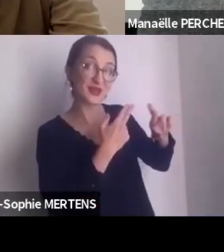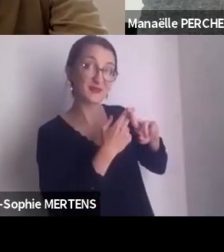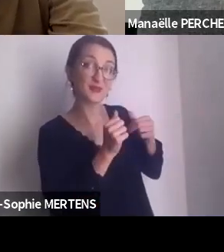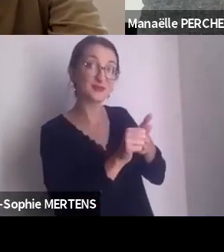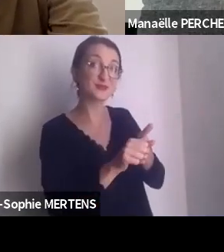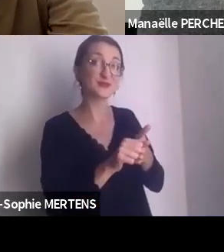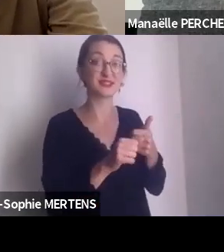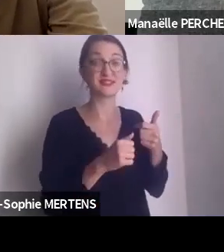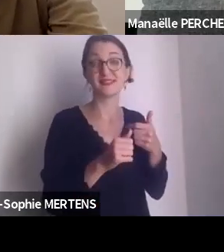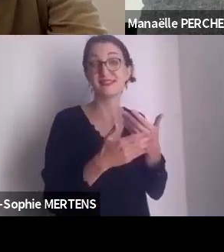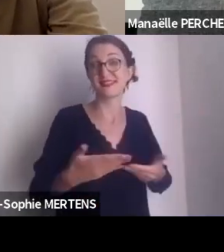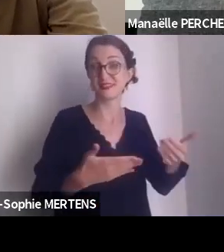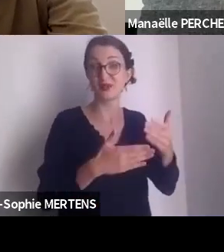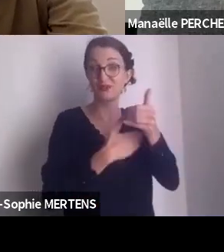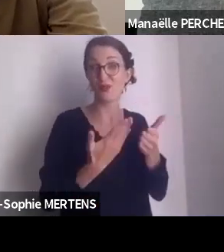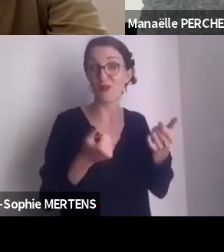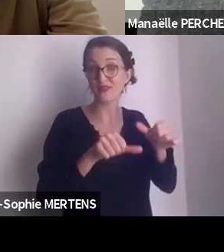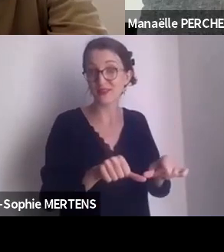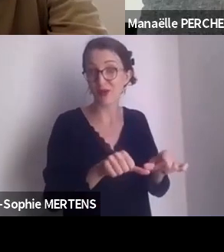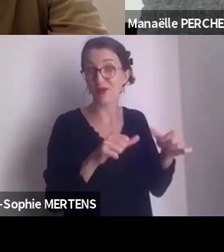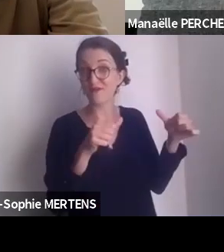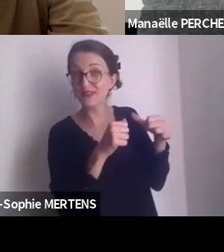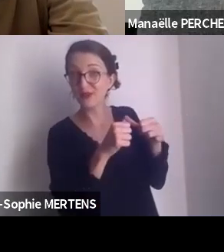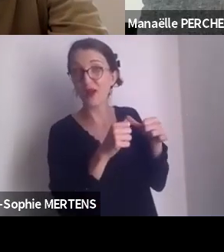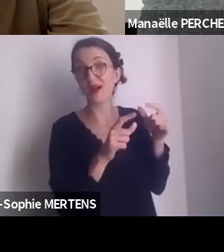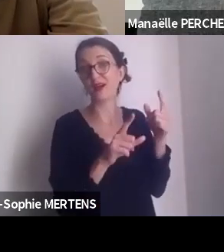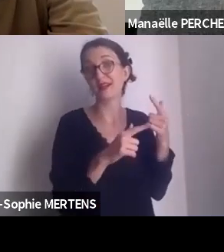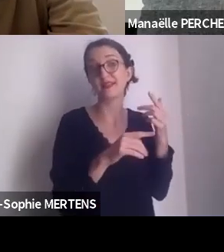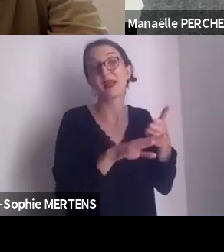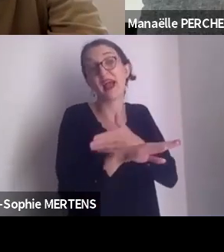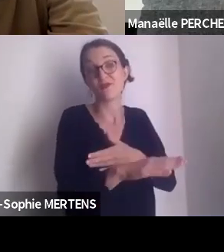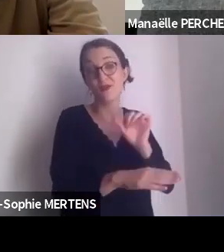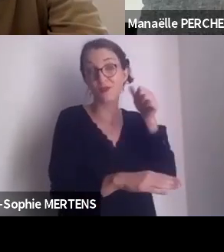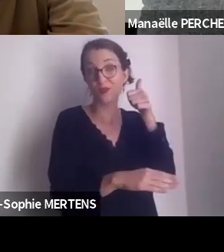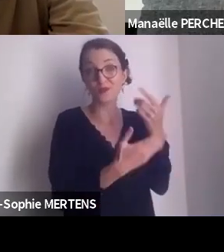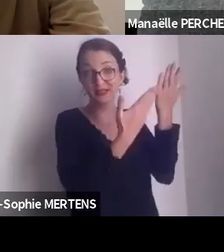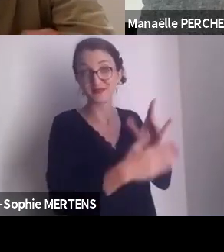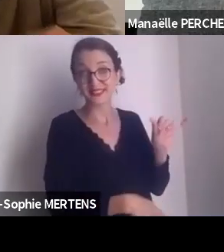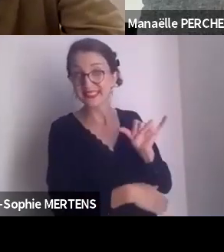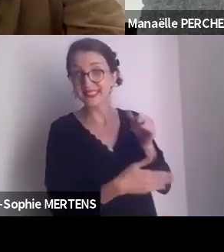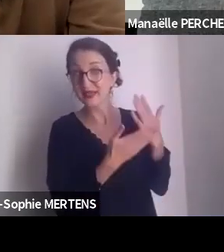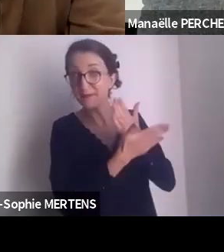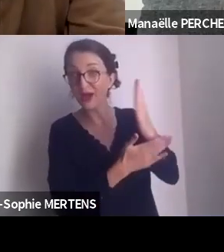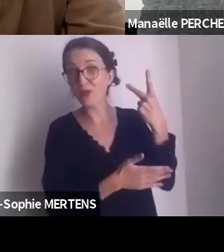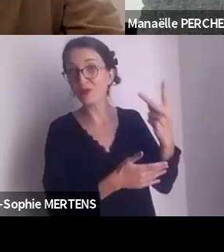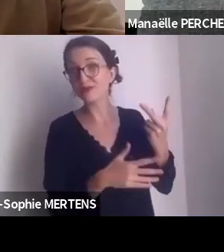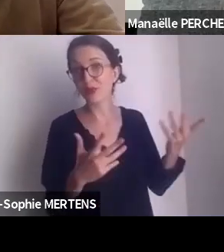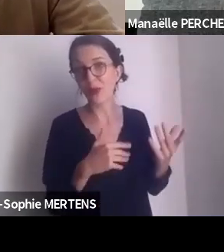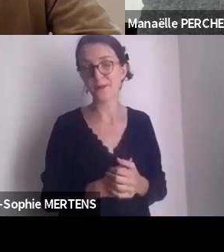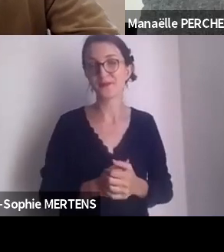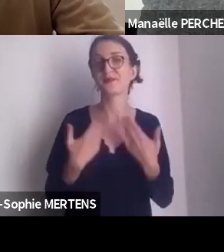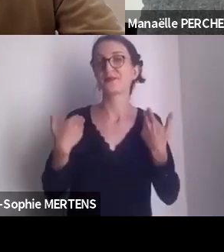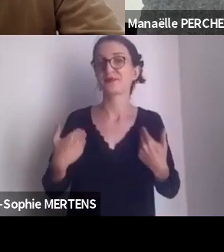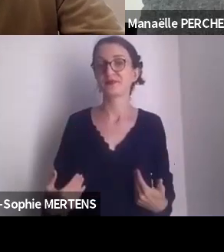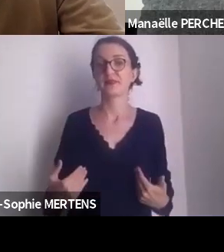pour resituer un petit peu, est-ce que tu peux nous dire qui tu es et quel est ton parcours d'entrepreneur rapidement ? Alors, je suis